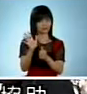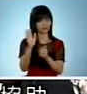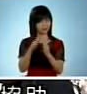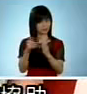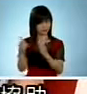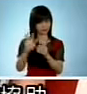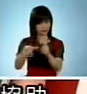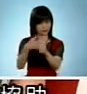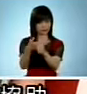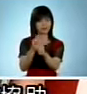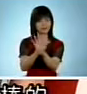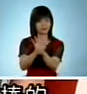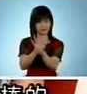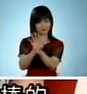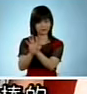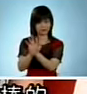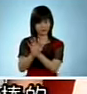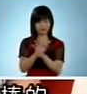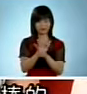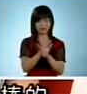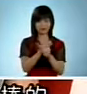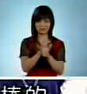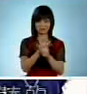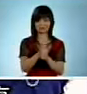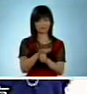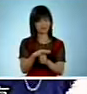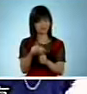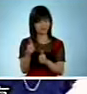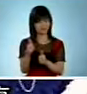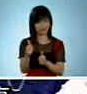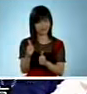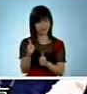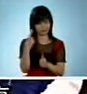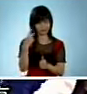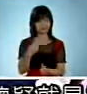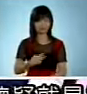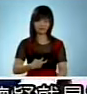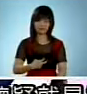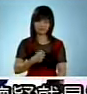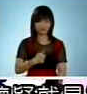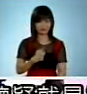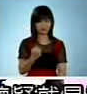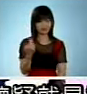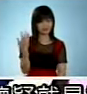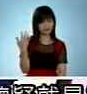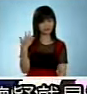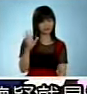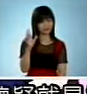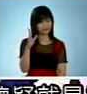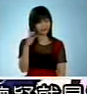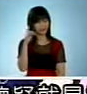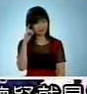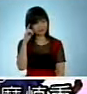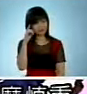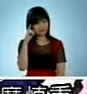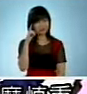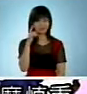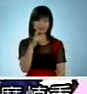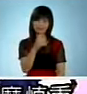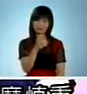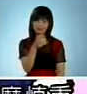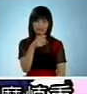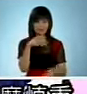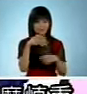能够提供一些协助。 其实这个是很棒的、 我其实一直当初会有一个小小怀疑，就是说